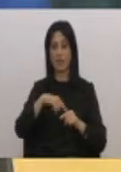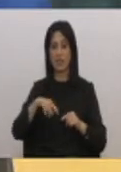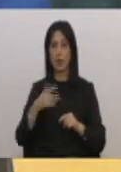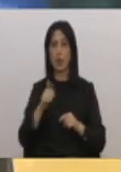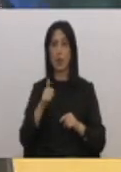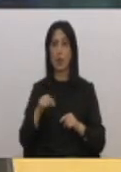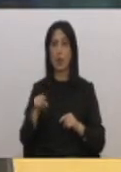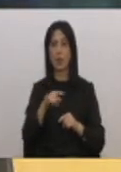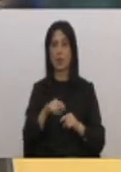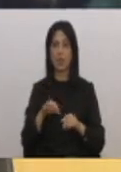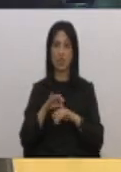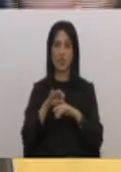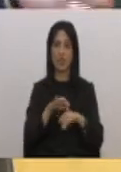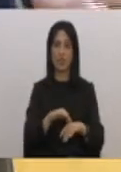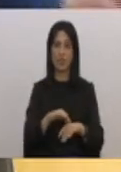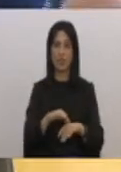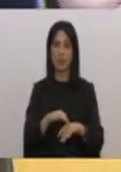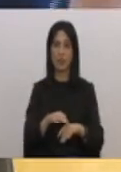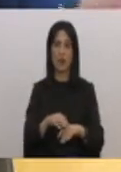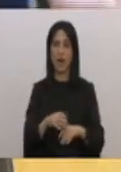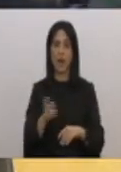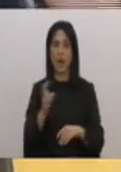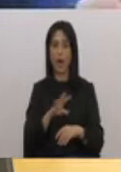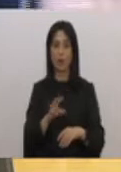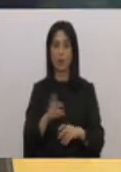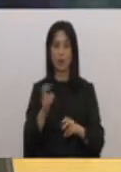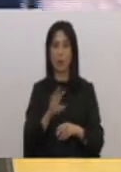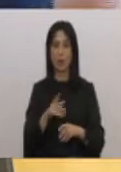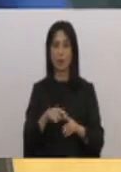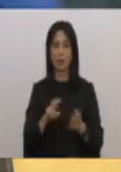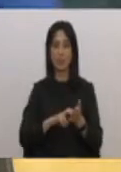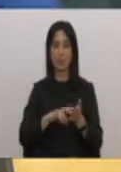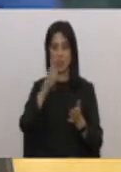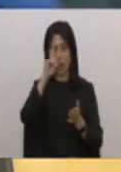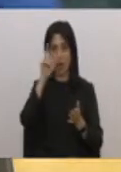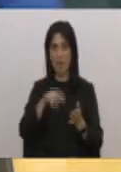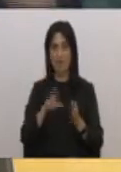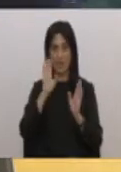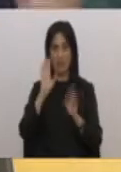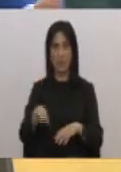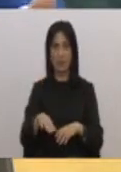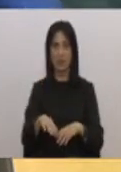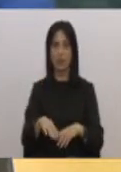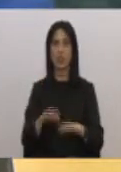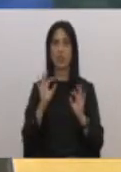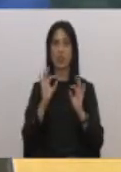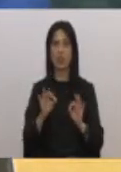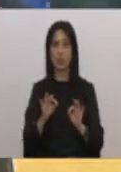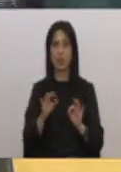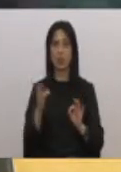როგორმე შემოიყვანონ, მაგრამ არ მოდის, არსად არ მოდის ეს შიშარაკაცი და დაანებეთ თავი. სწორად